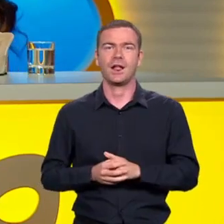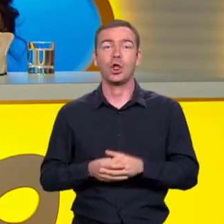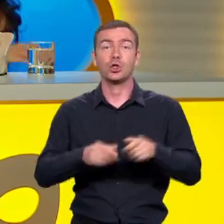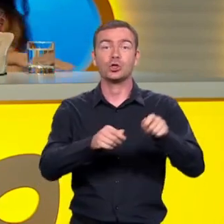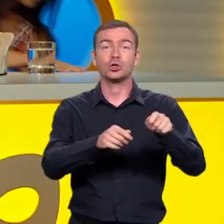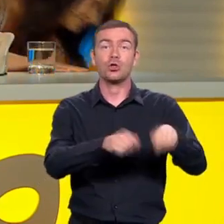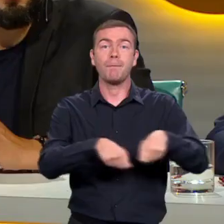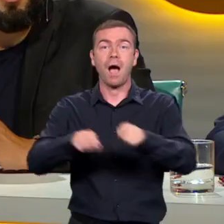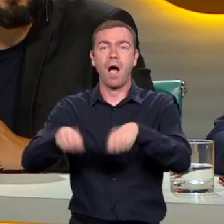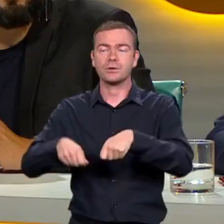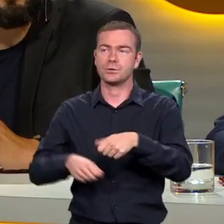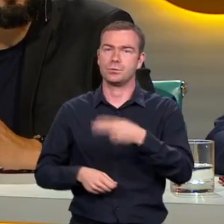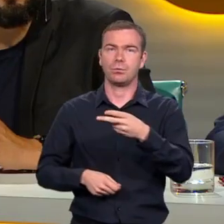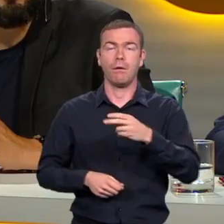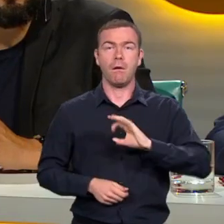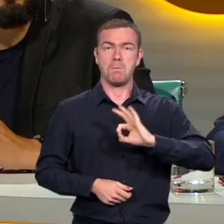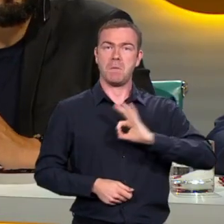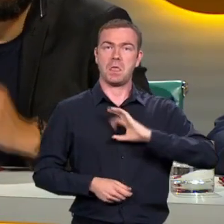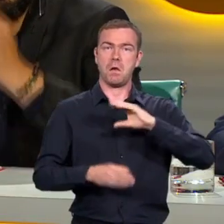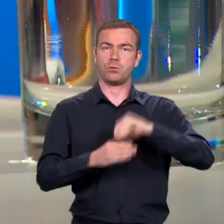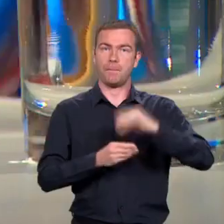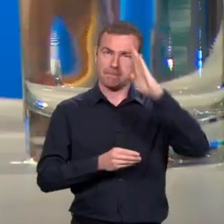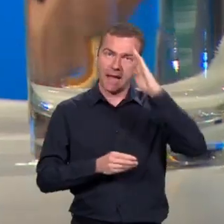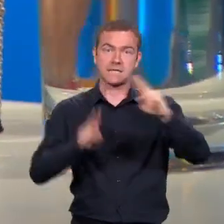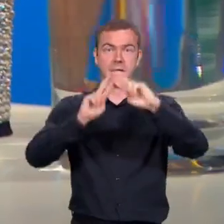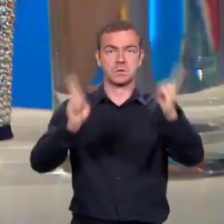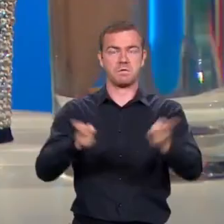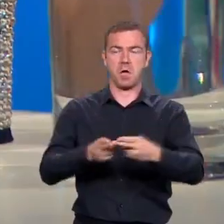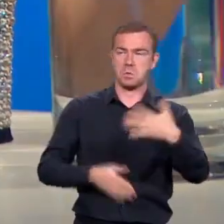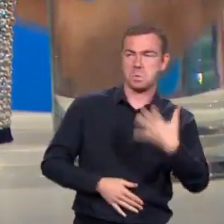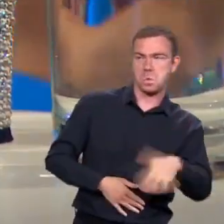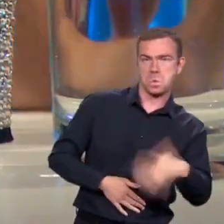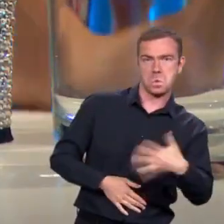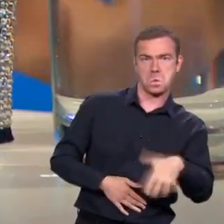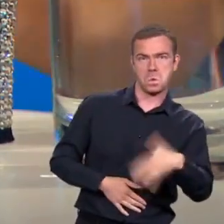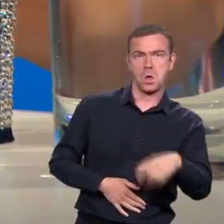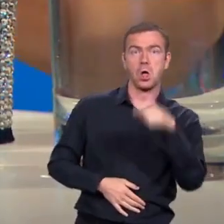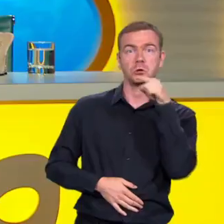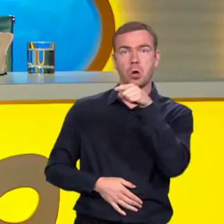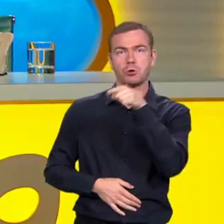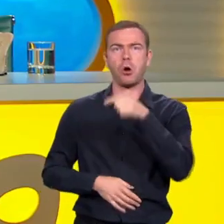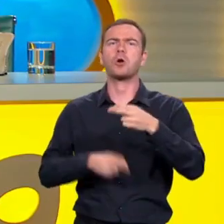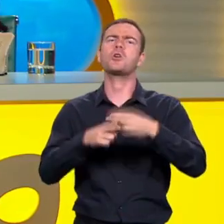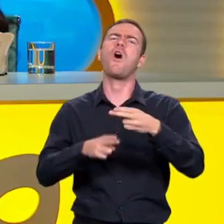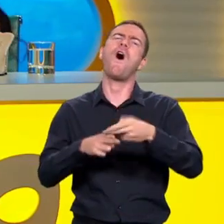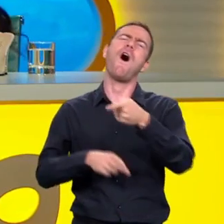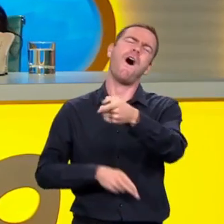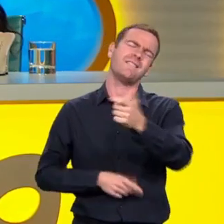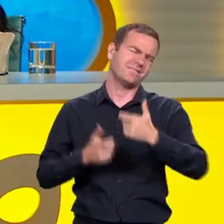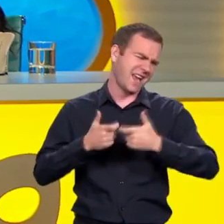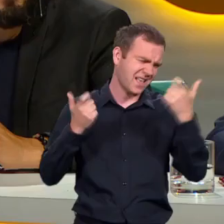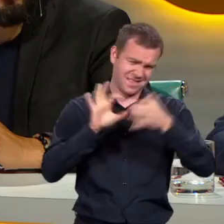Medailu majsterky sveta. Jaké športový úbor toto. Smartfony dva. Toto je ona, toto si chcem. To je ten Môžem? To je ten